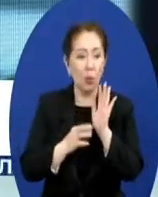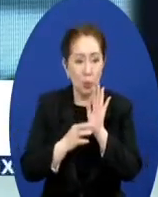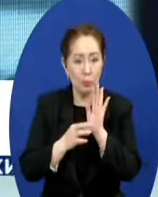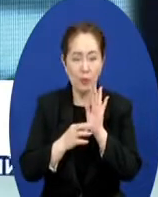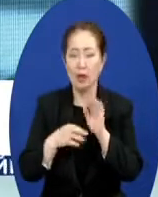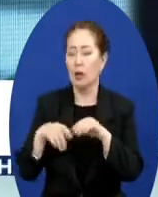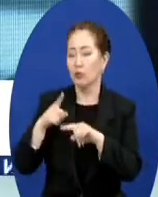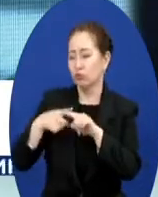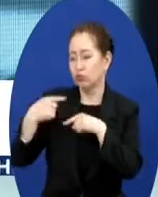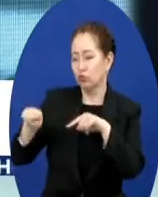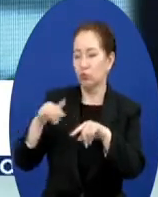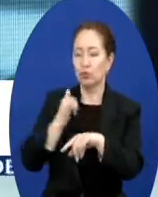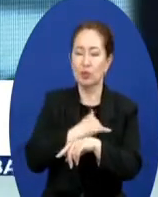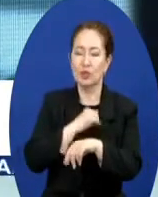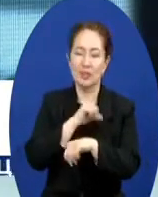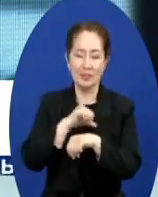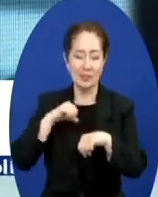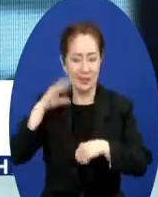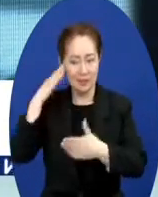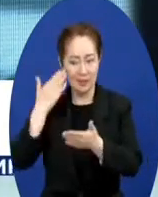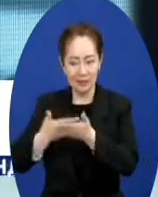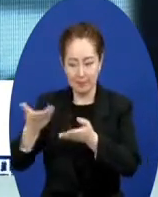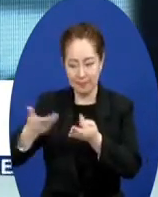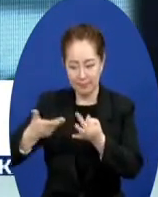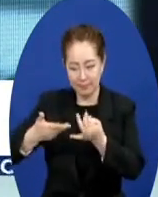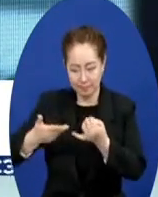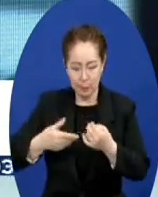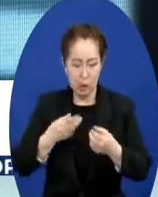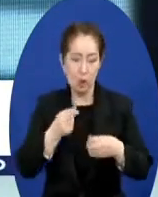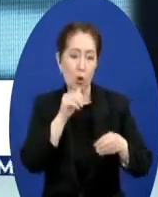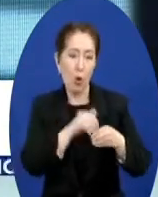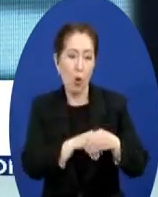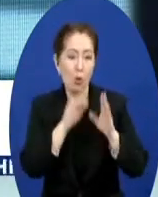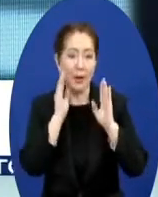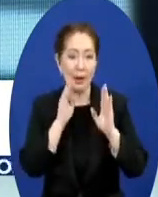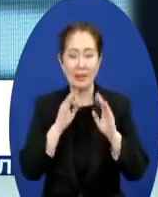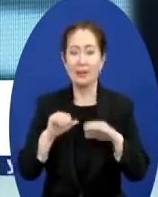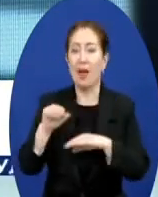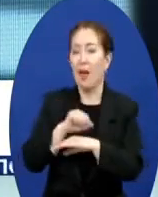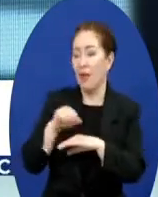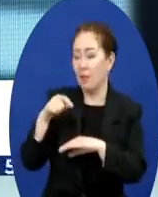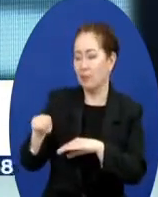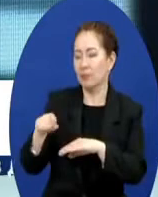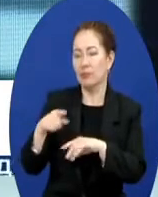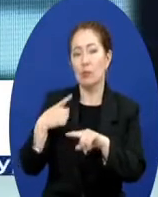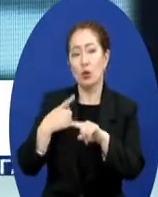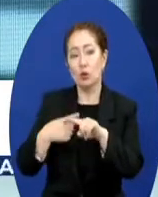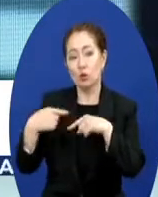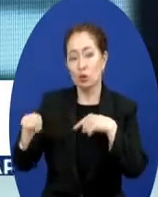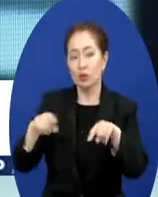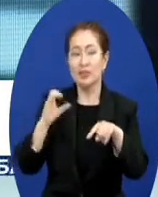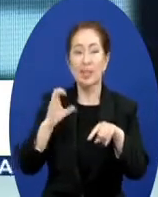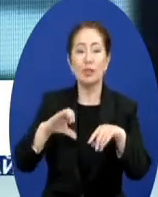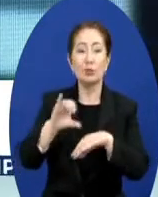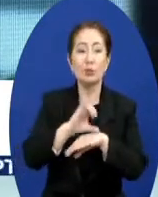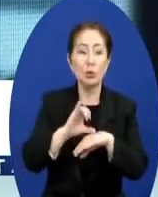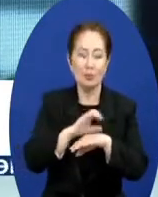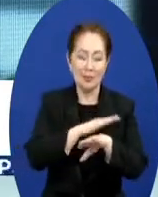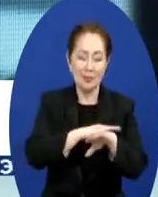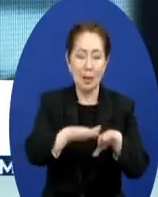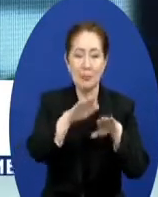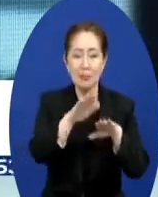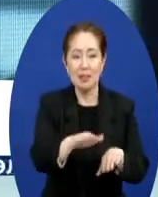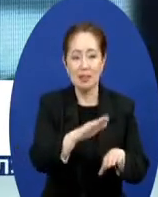байна. Орон нутгийн удирдлагууд иргэдийн самтыг үнслээд хөрөнгө оруулалт хийх чиглэл бас анхаарсан байна. Тухайлбал аймгийн болоод мөн хөдөөгийн зарим сумын